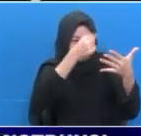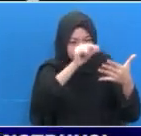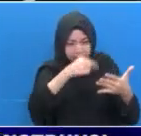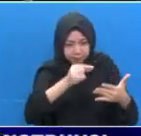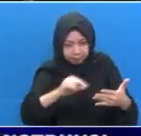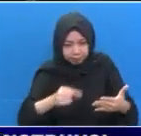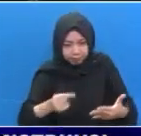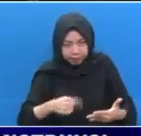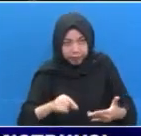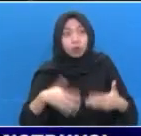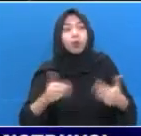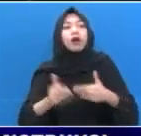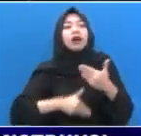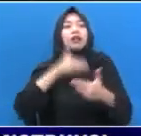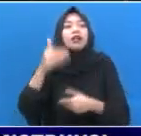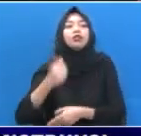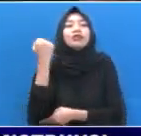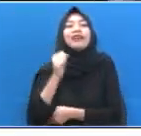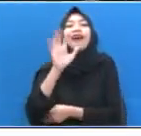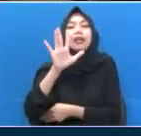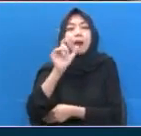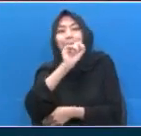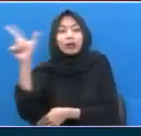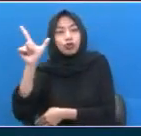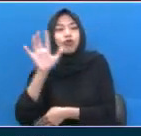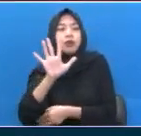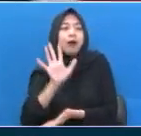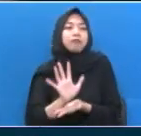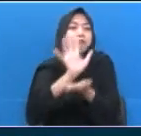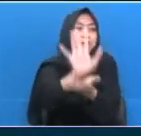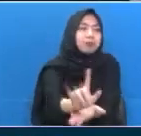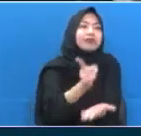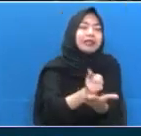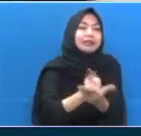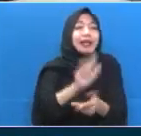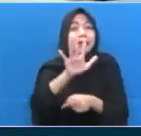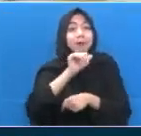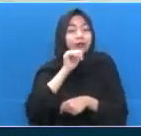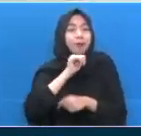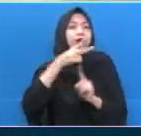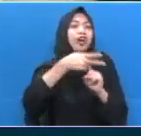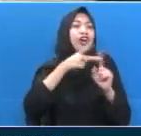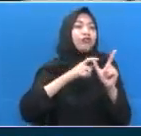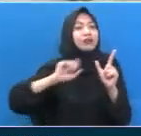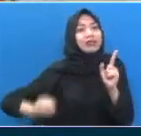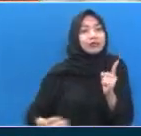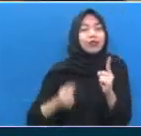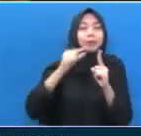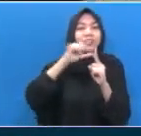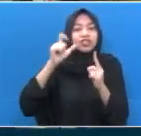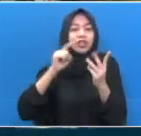kelima tersangka akan diserahkan kepada jaksa besok kelima tersangka adalah Ferdi sambo dan istrinya Putri Candrawati